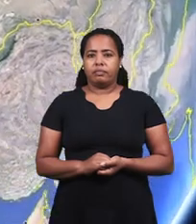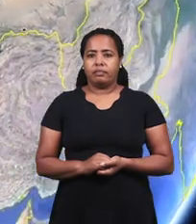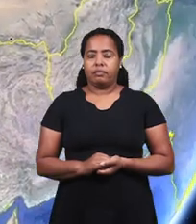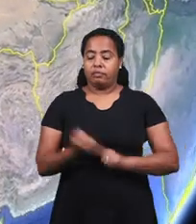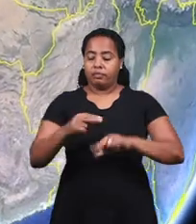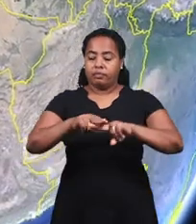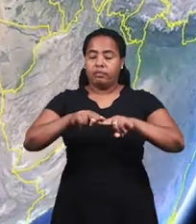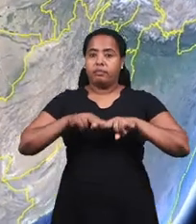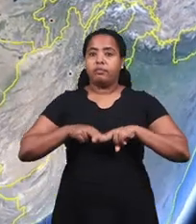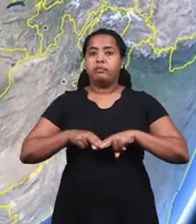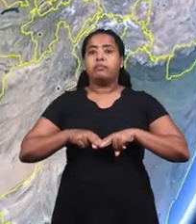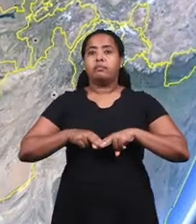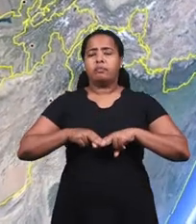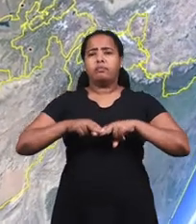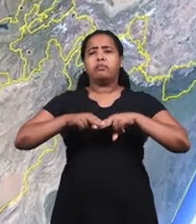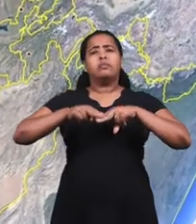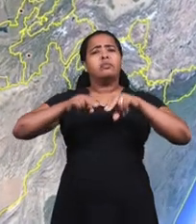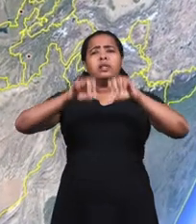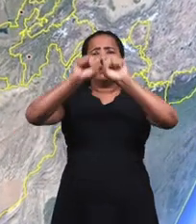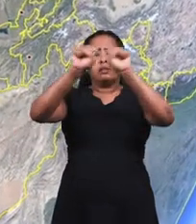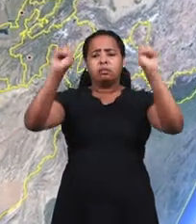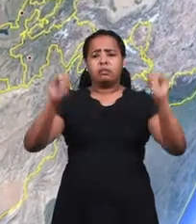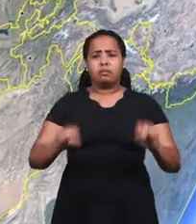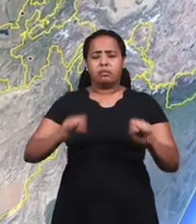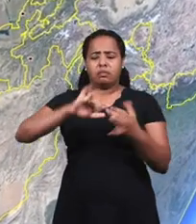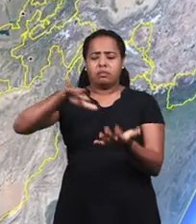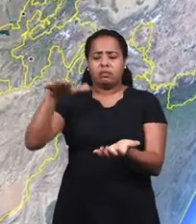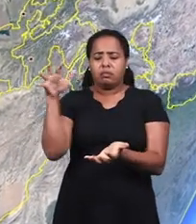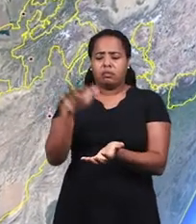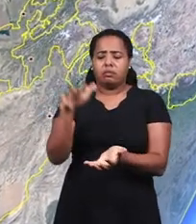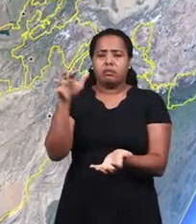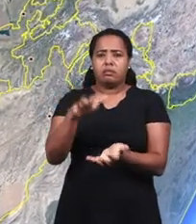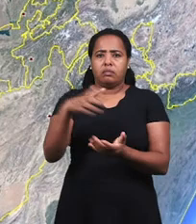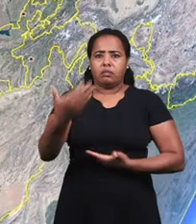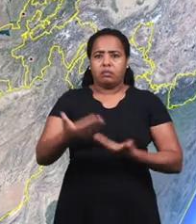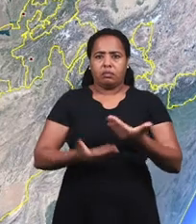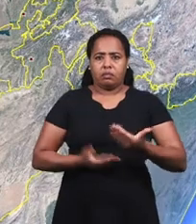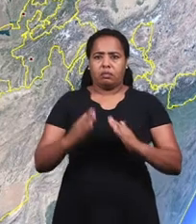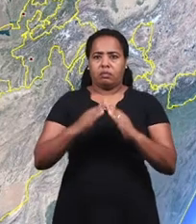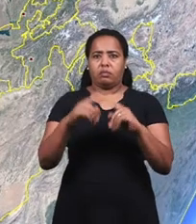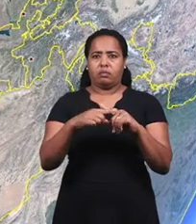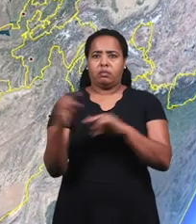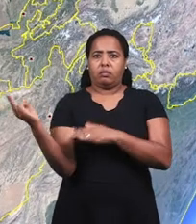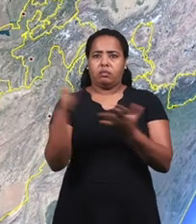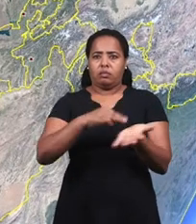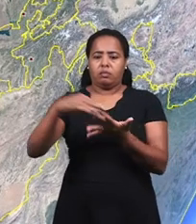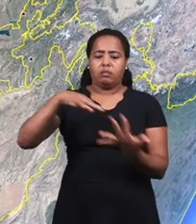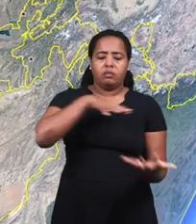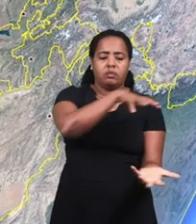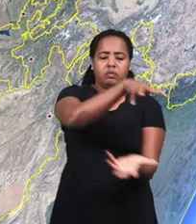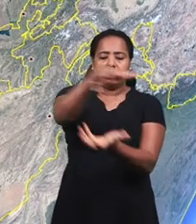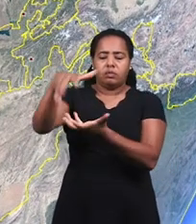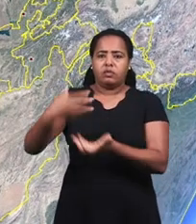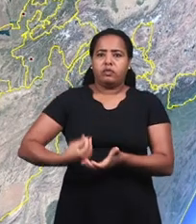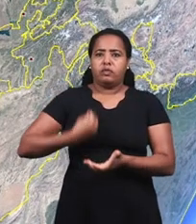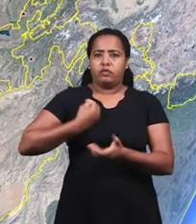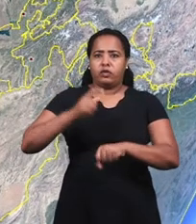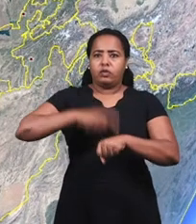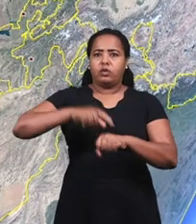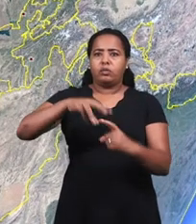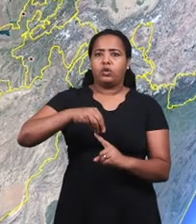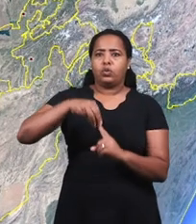À travers le système de transmission, les membres de l'Église chrétienne Maranatha de toute la planète vivent un